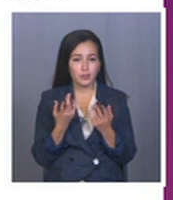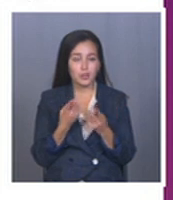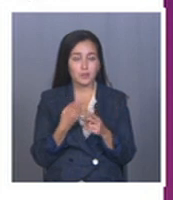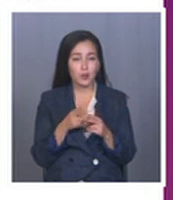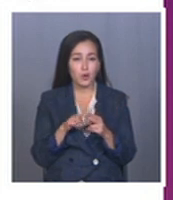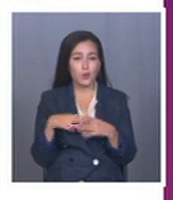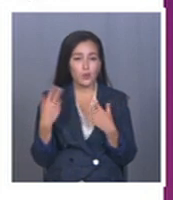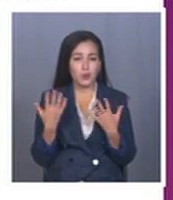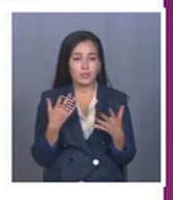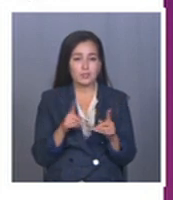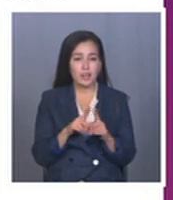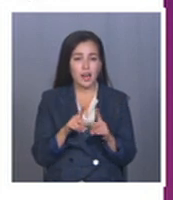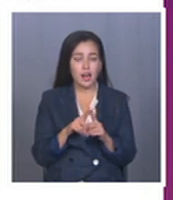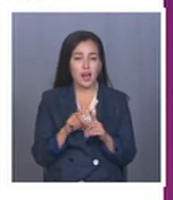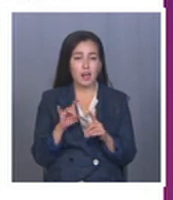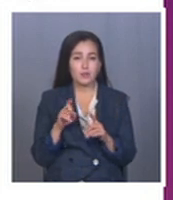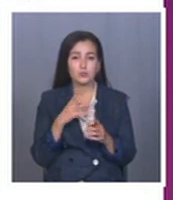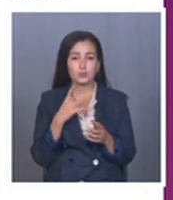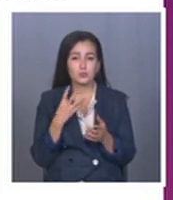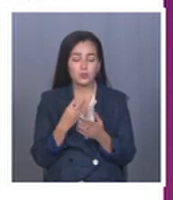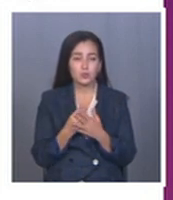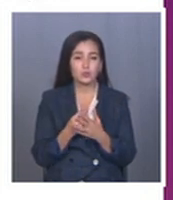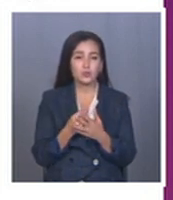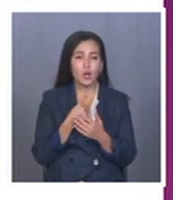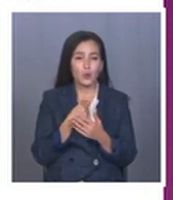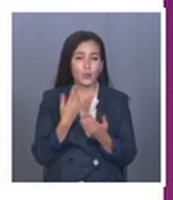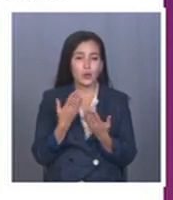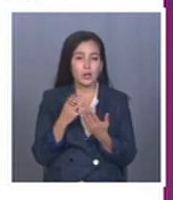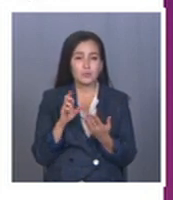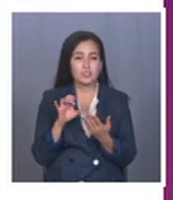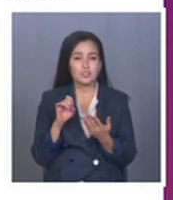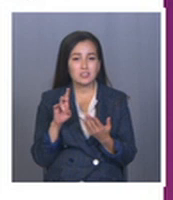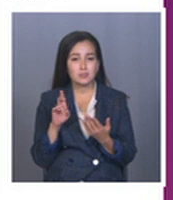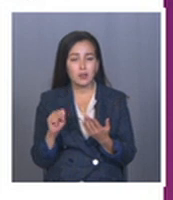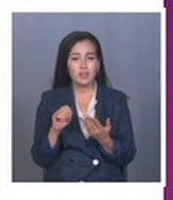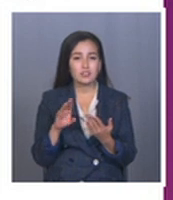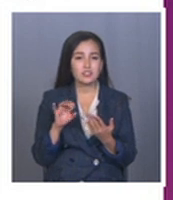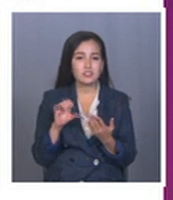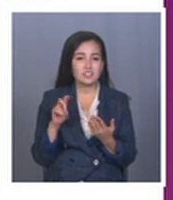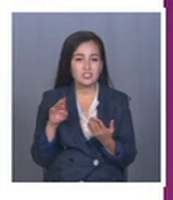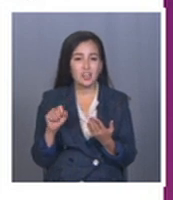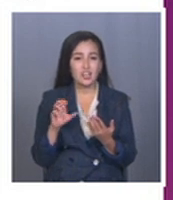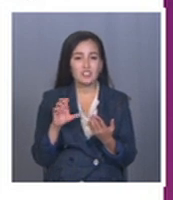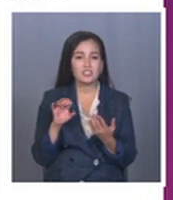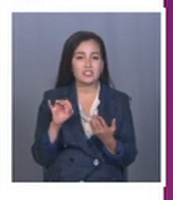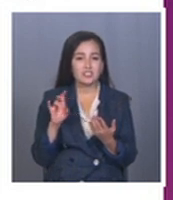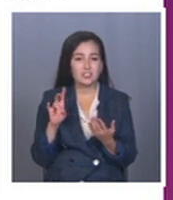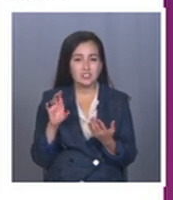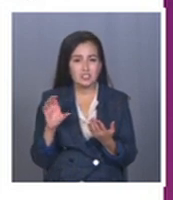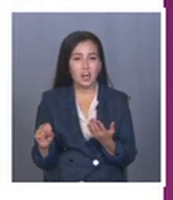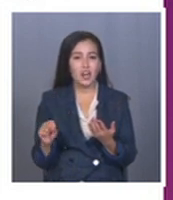да харфтың өз дауысын оқытпай, бисін ба, тысын та, сысын са дегізген